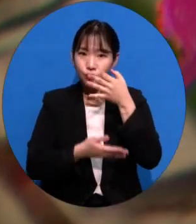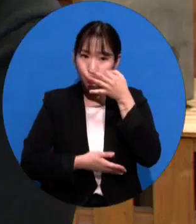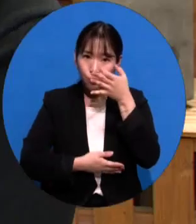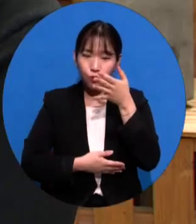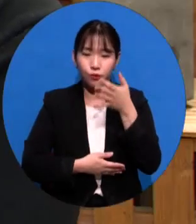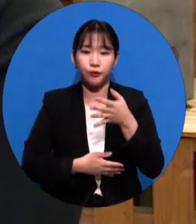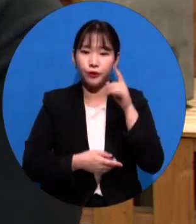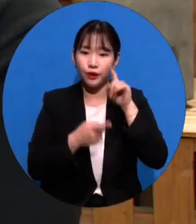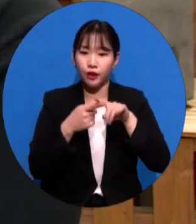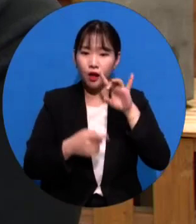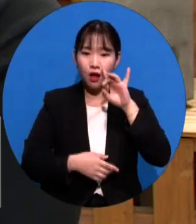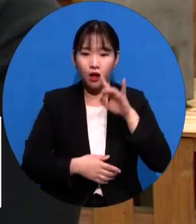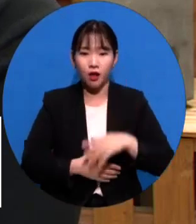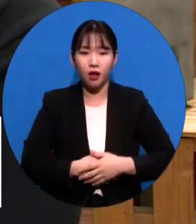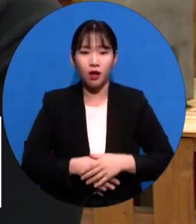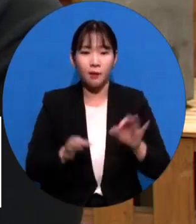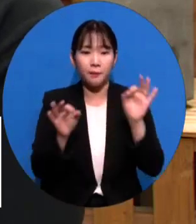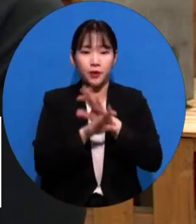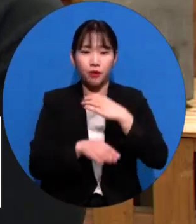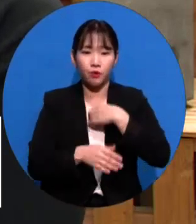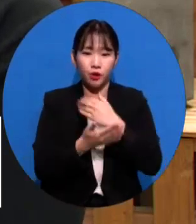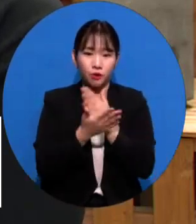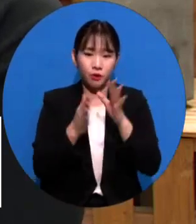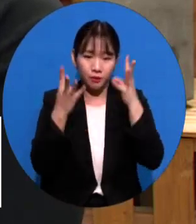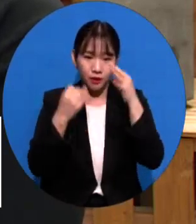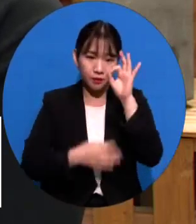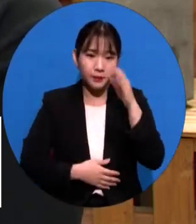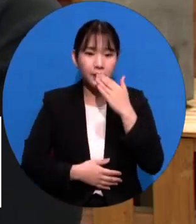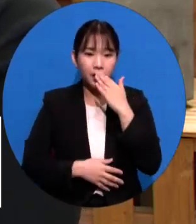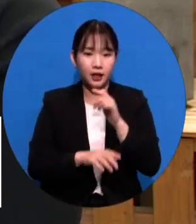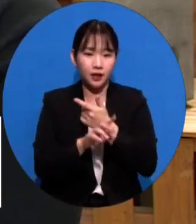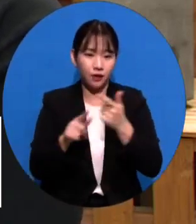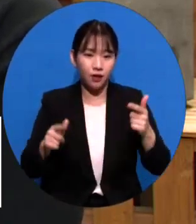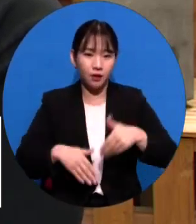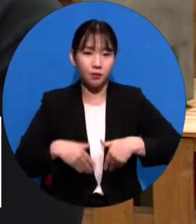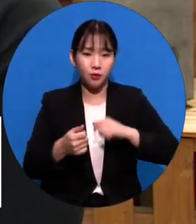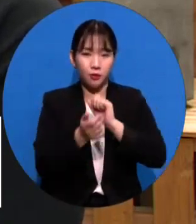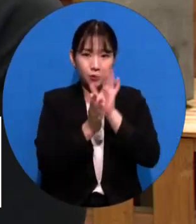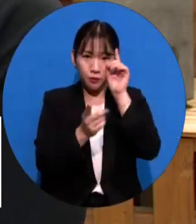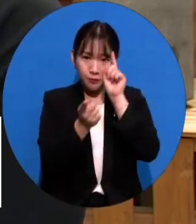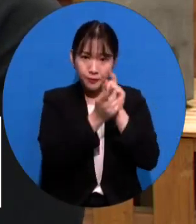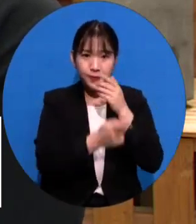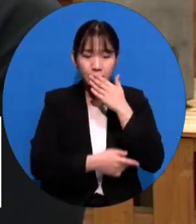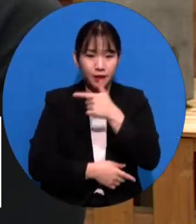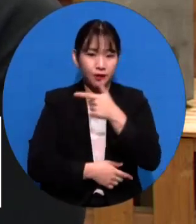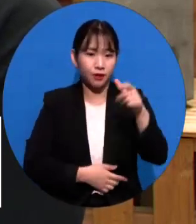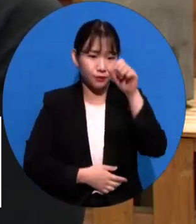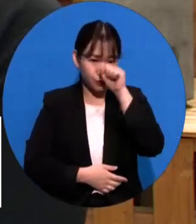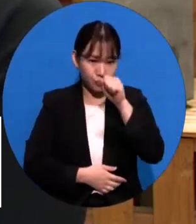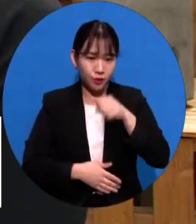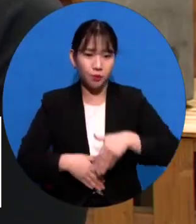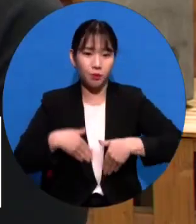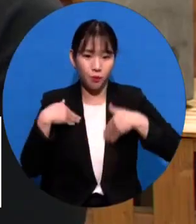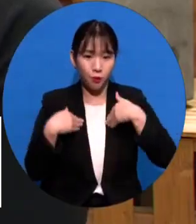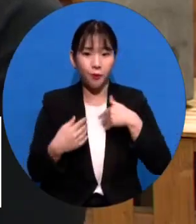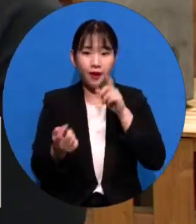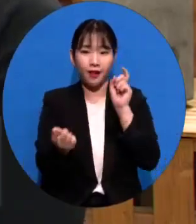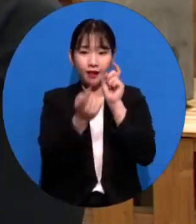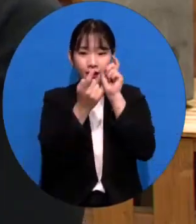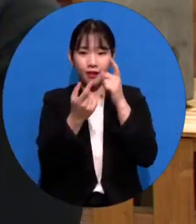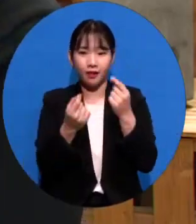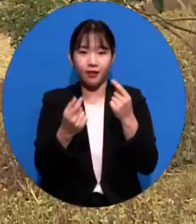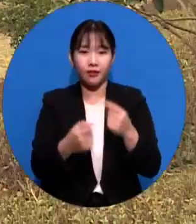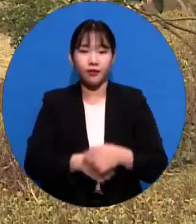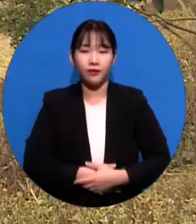있습니다. 네, 멸종위기 정도 많이 볼 수 있고 다양한 봄꽃들 만나볼 수 있어서 너무 좋아요. 봄이 정말 성큼 다가온